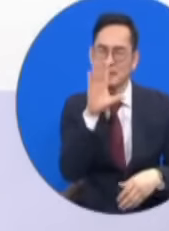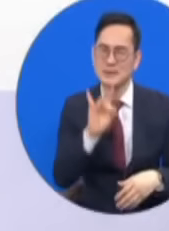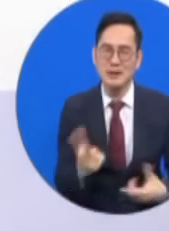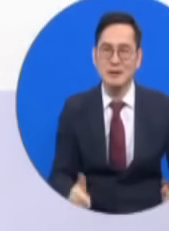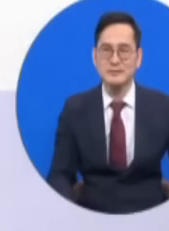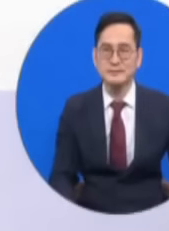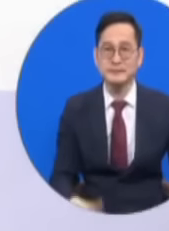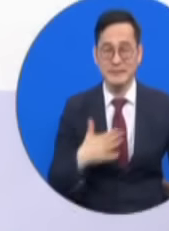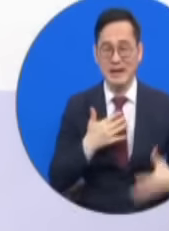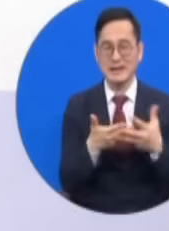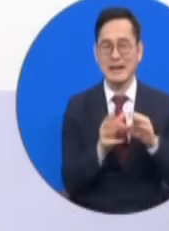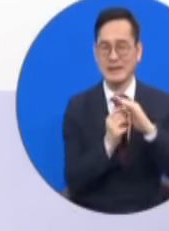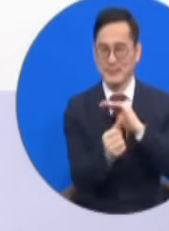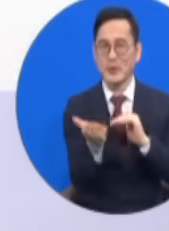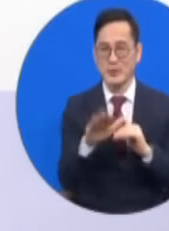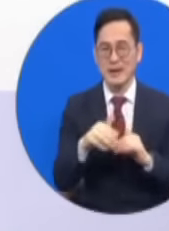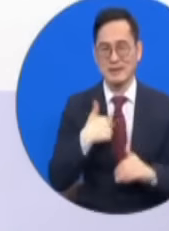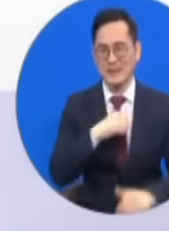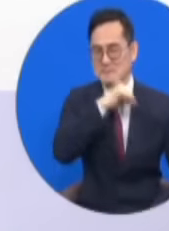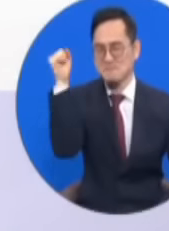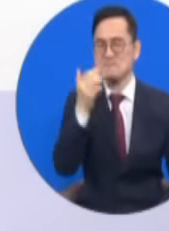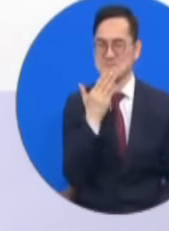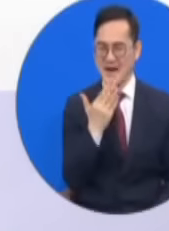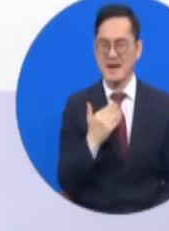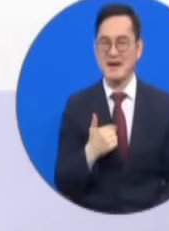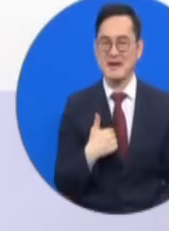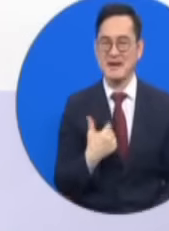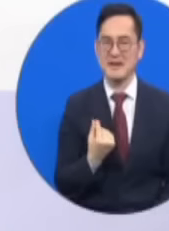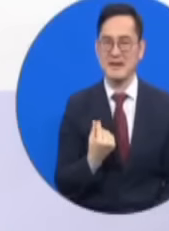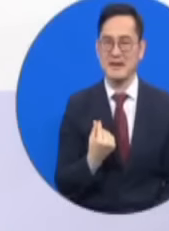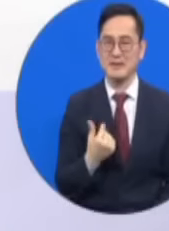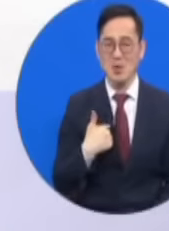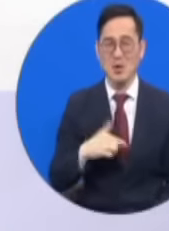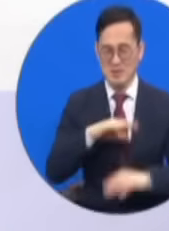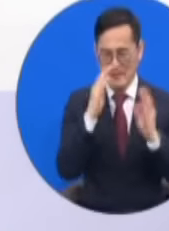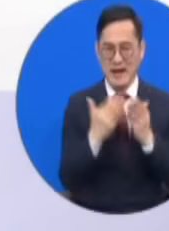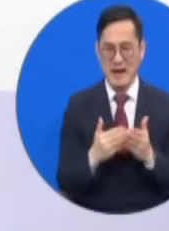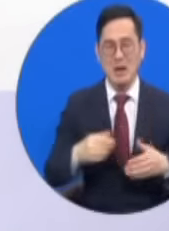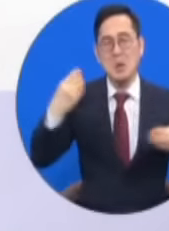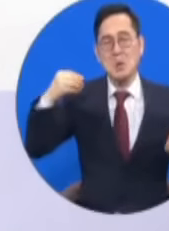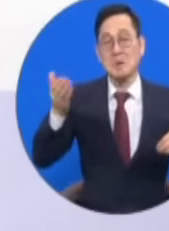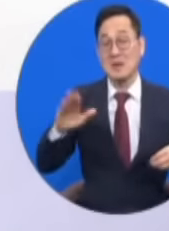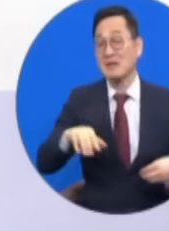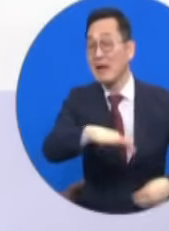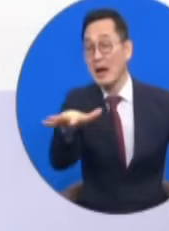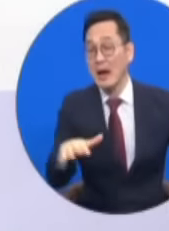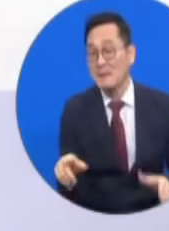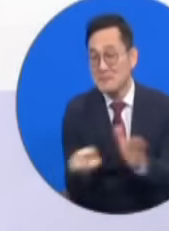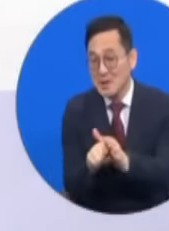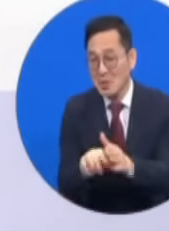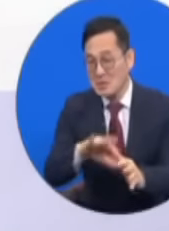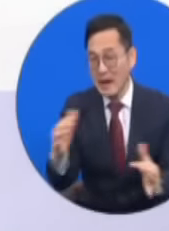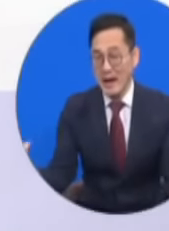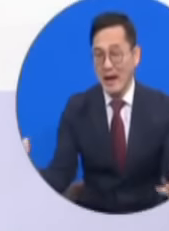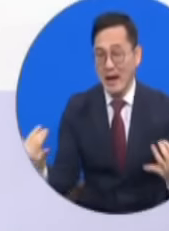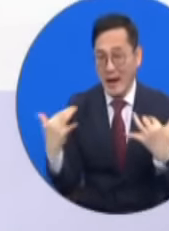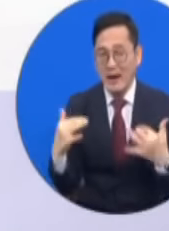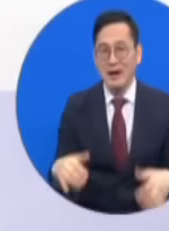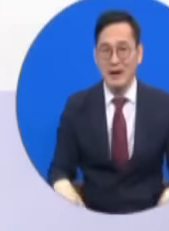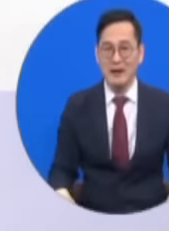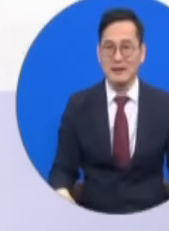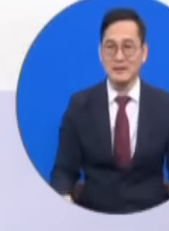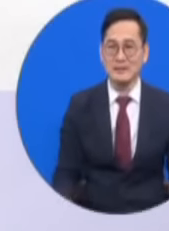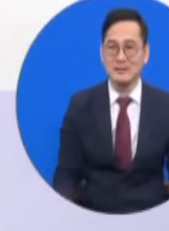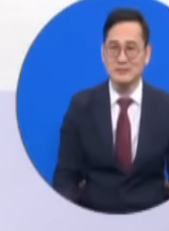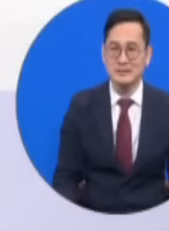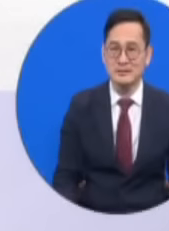당대표인데 나는 당연히 당선이 될 거고 아니면 내가 하는 것은 그냥 쉬운데 아이고 나가서 이렇게 힘들게 일하는 척